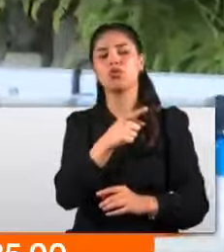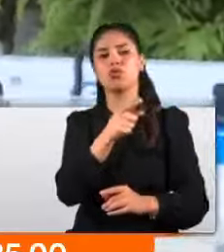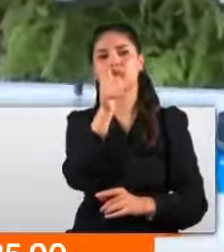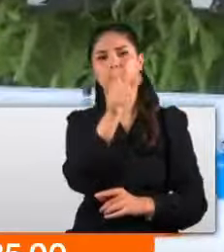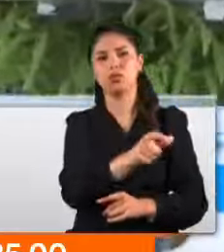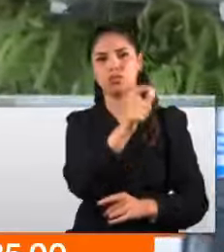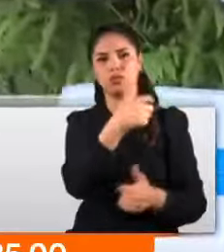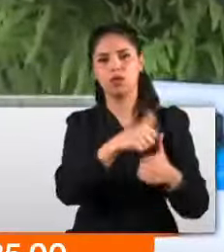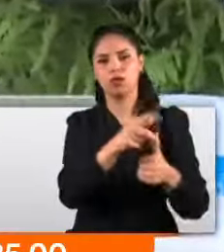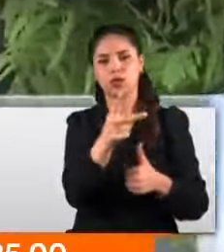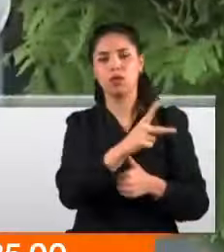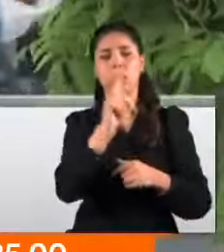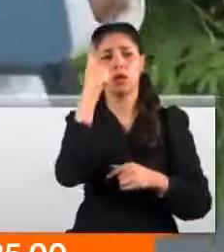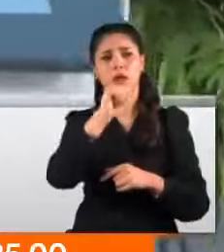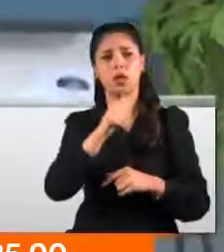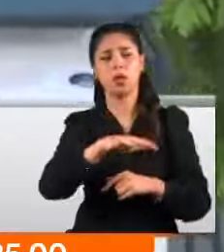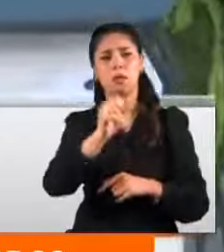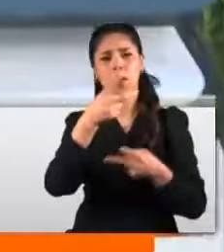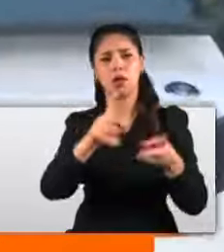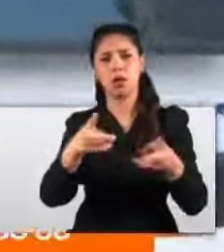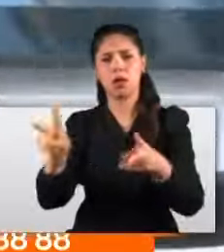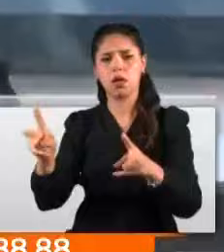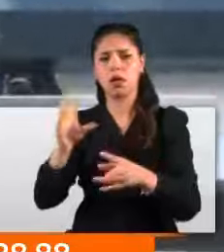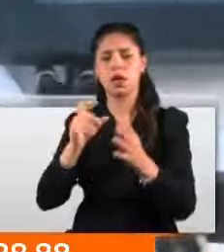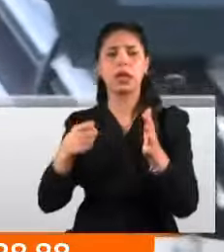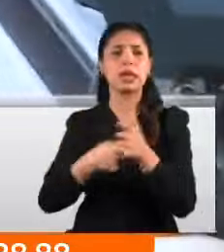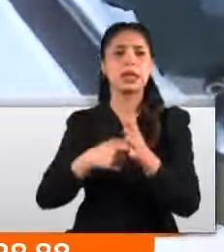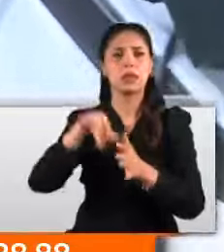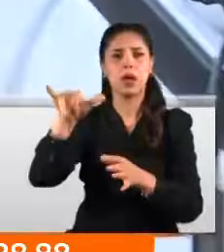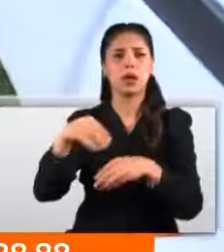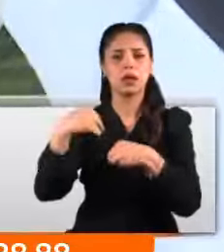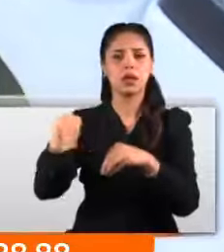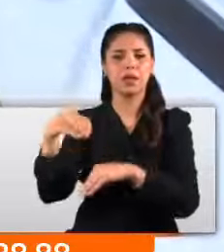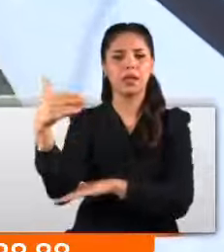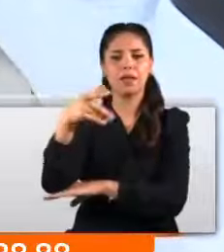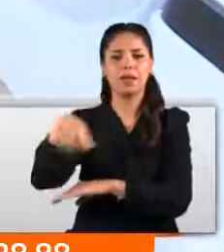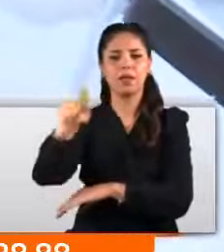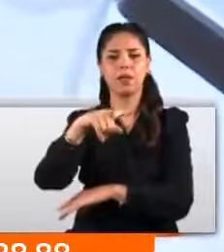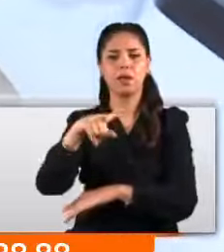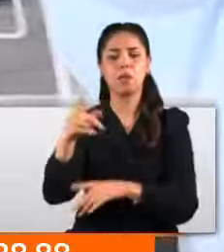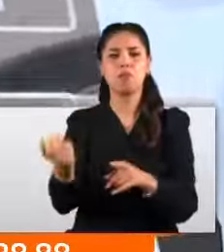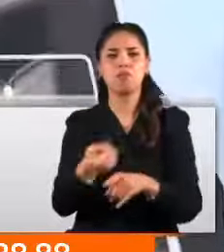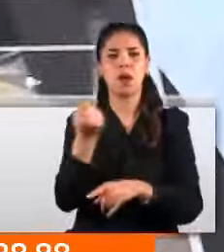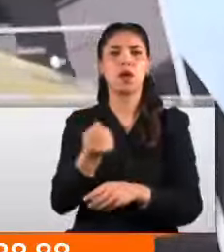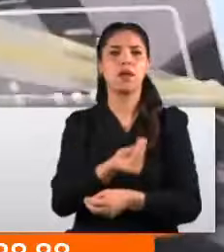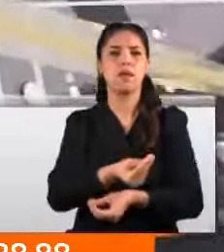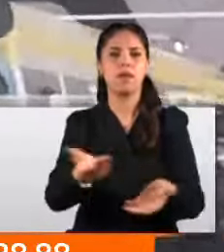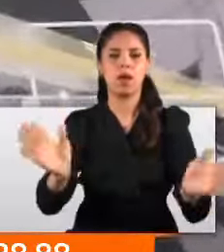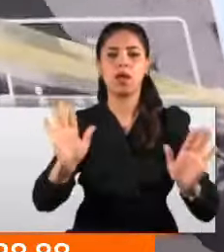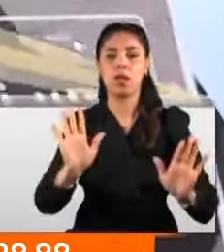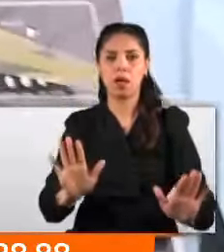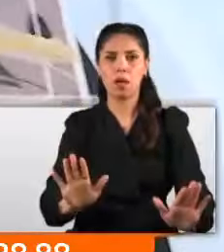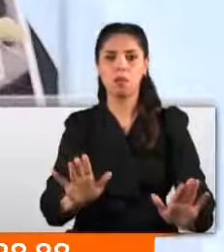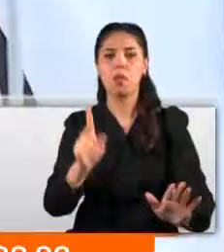ard arda güzellik merkezi açtı. Öyle ki isim hakkını sattığı şirketleri işte bu güzellik cihazlarını da verdi. Ancak polis